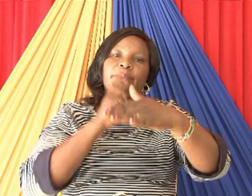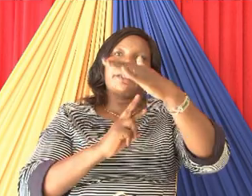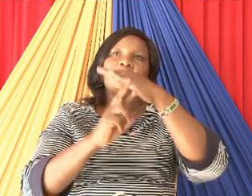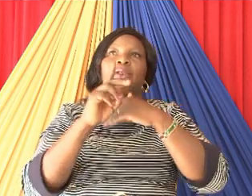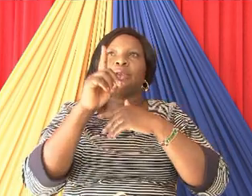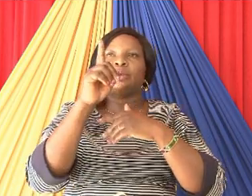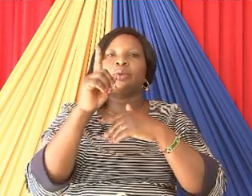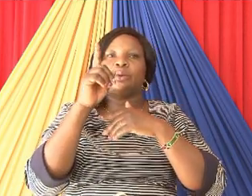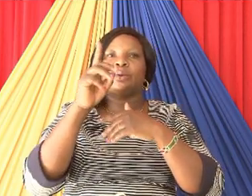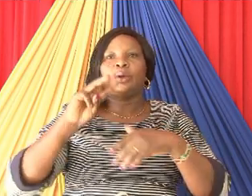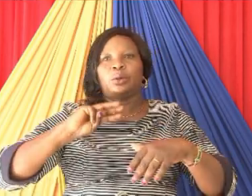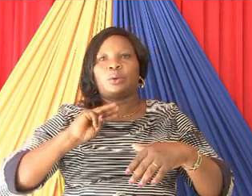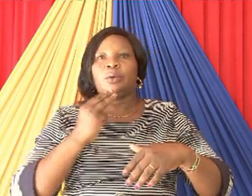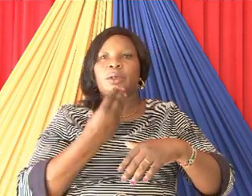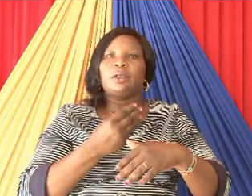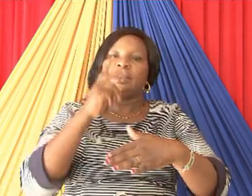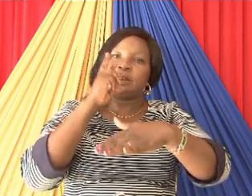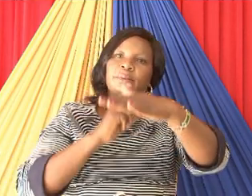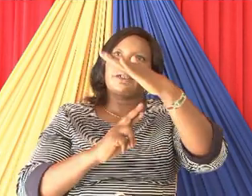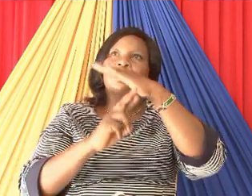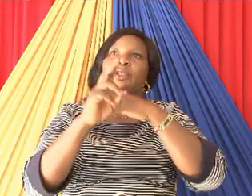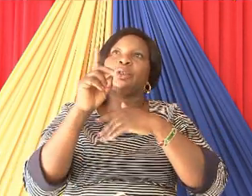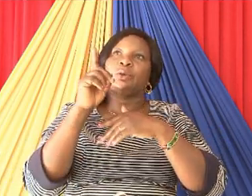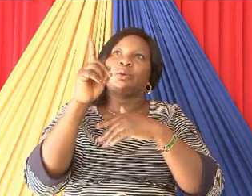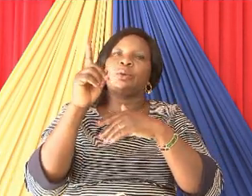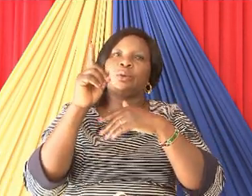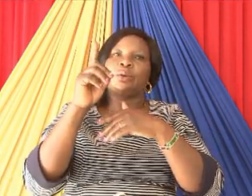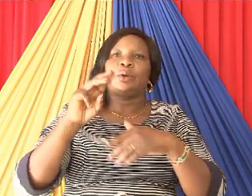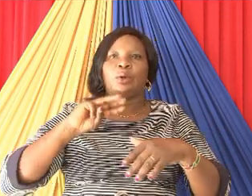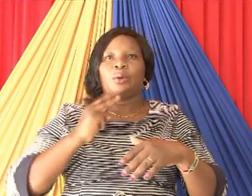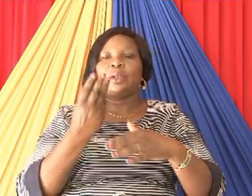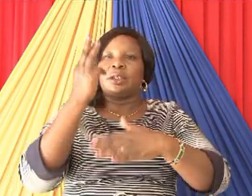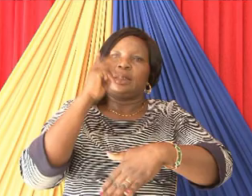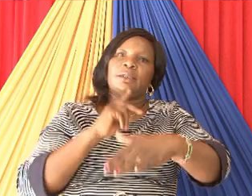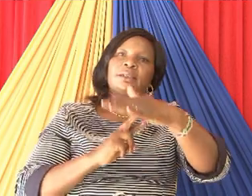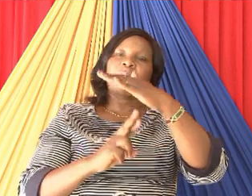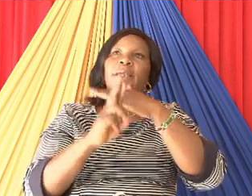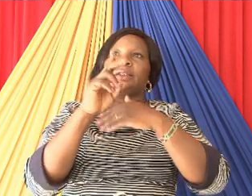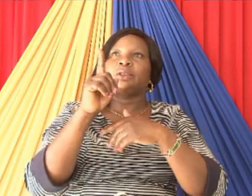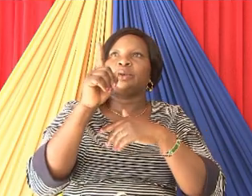Thank you.